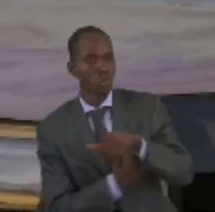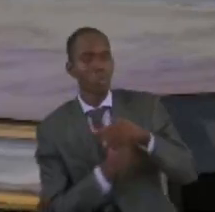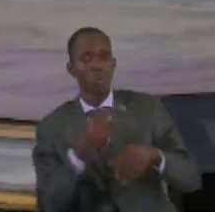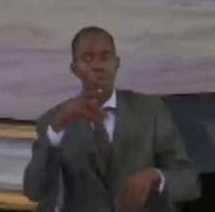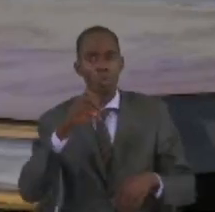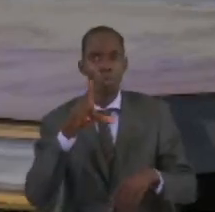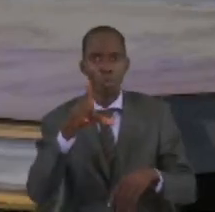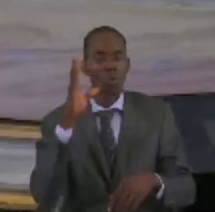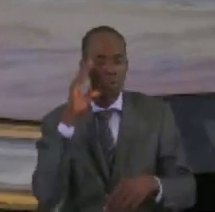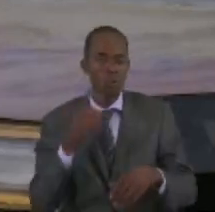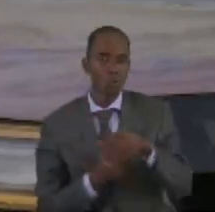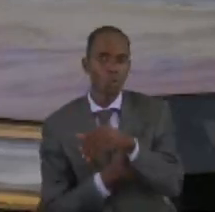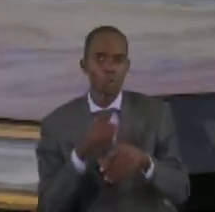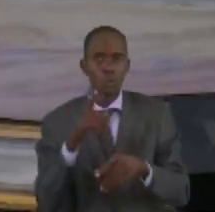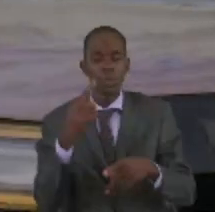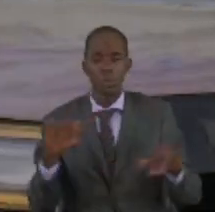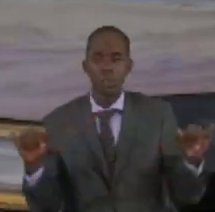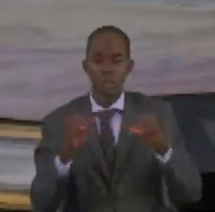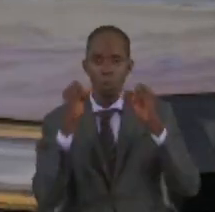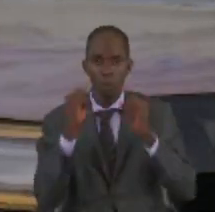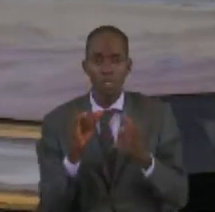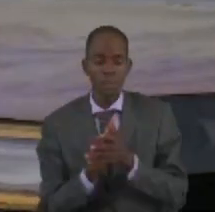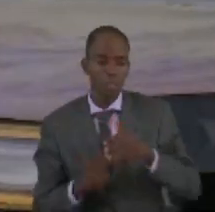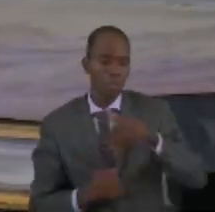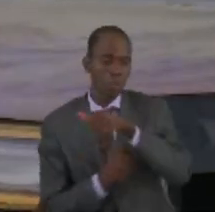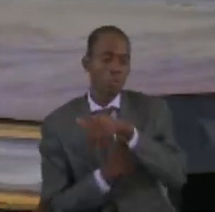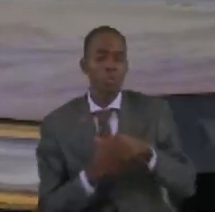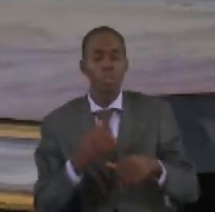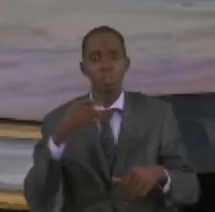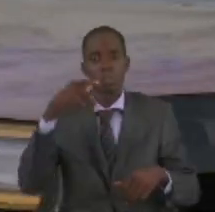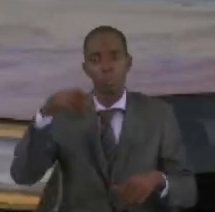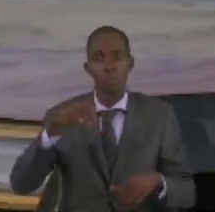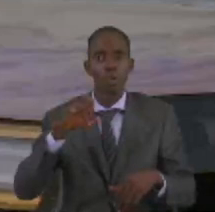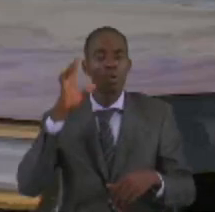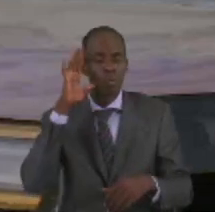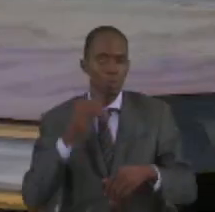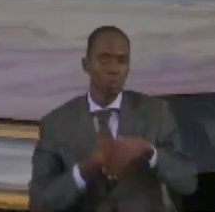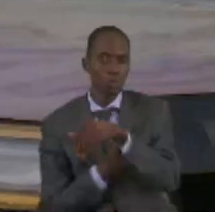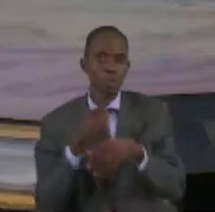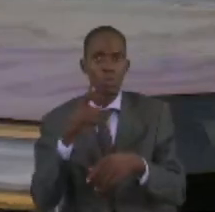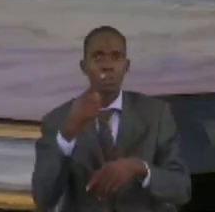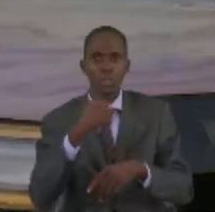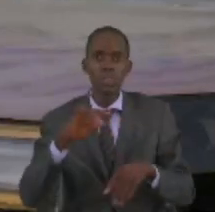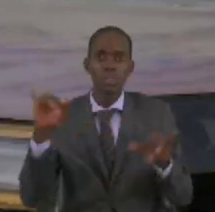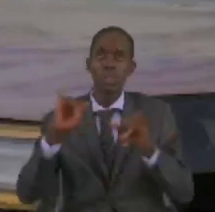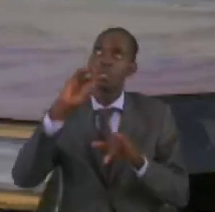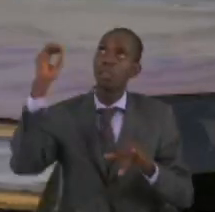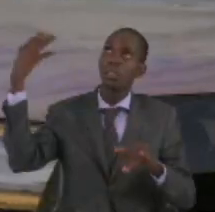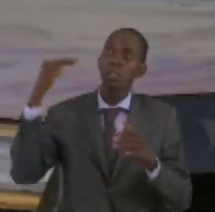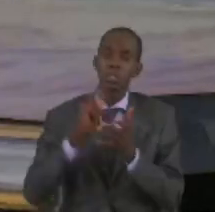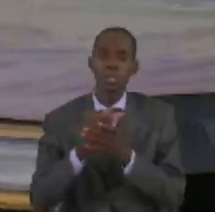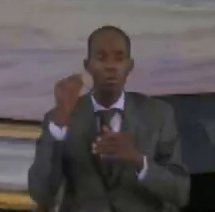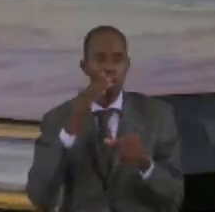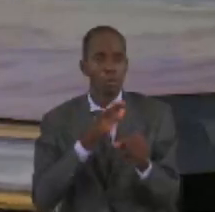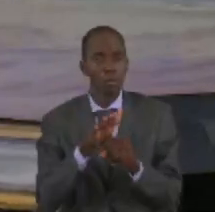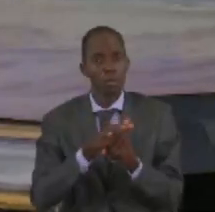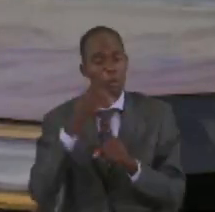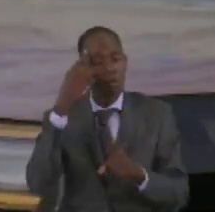vous soutenir. La même puissance qui l'a soutenu va vous soutenir. La même grâce qui lui